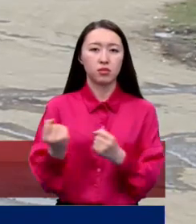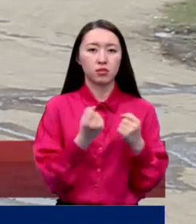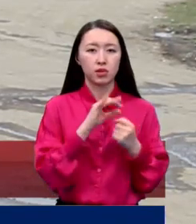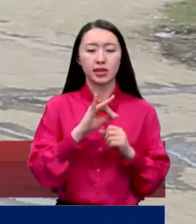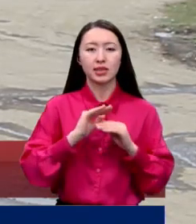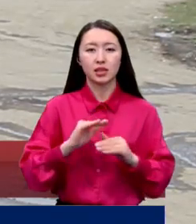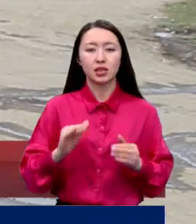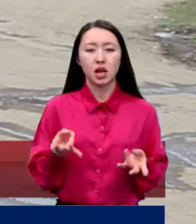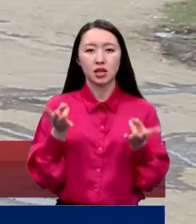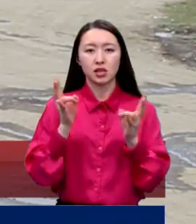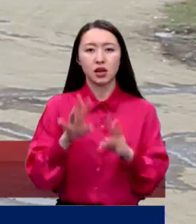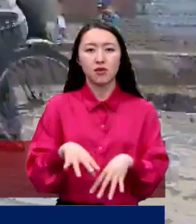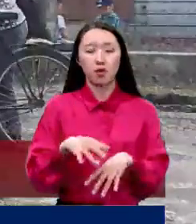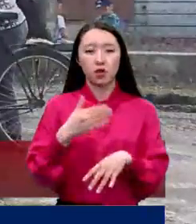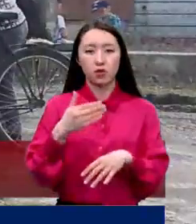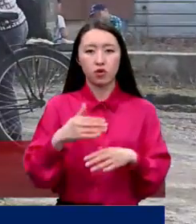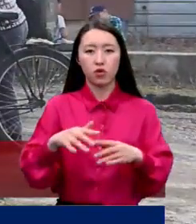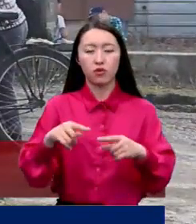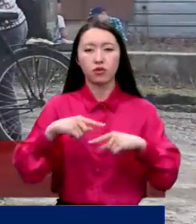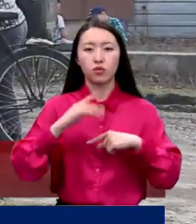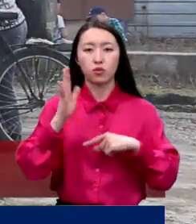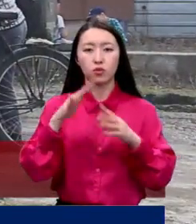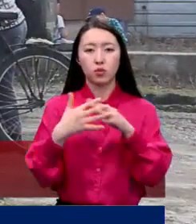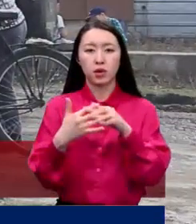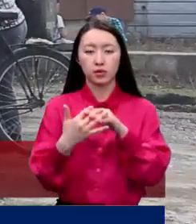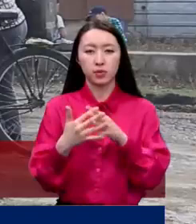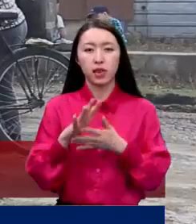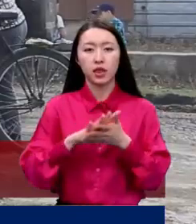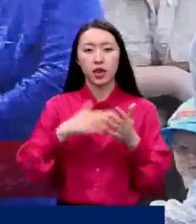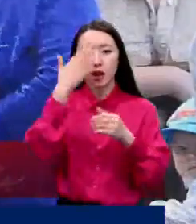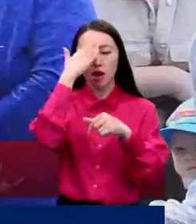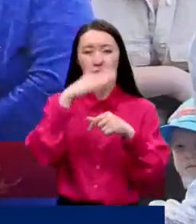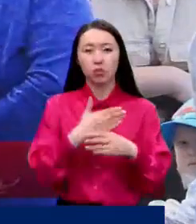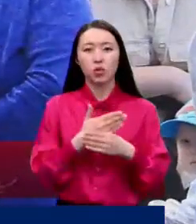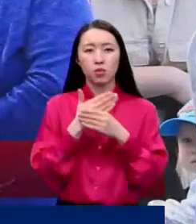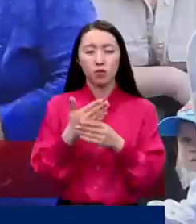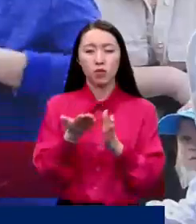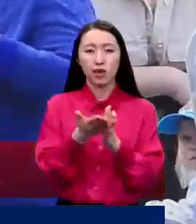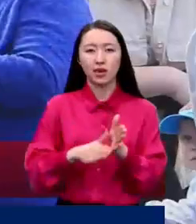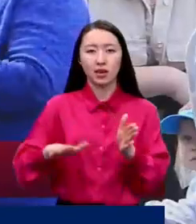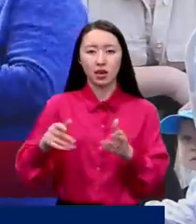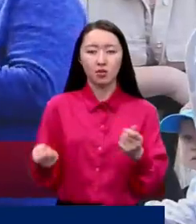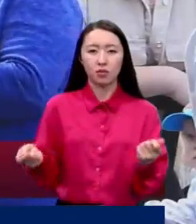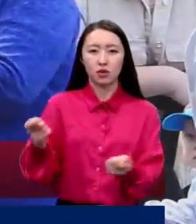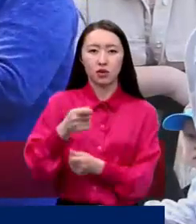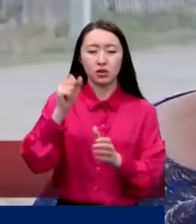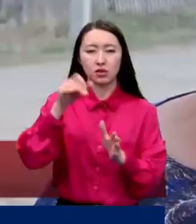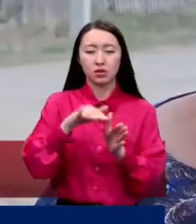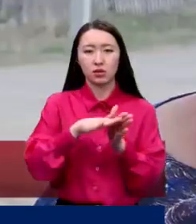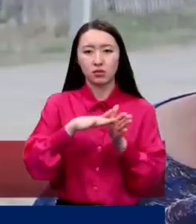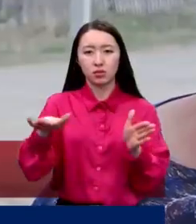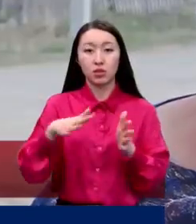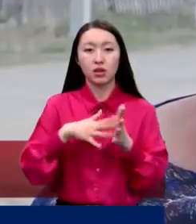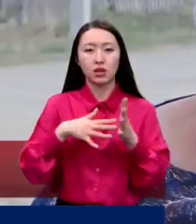Детей оставляют при въезде в поселок. Помощь от акимата все же пришла. Ямы засыпали непонятной смесью, которая наверняка уйдет вместе